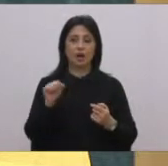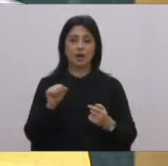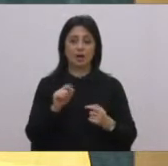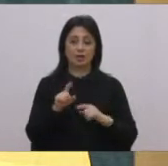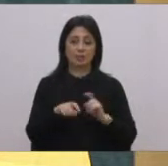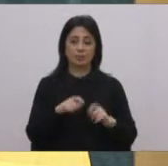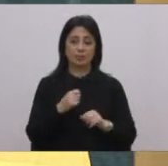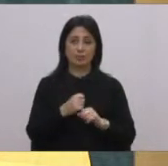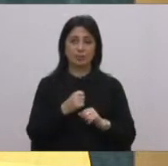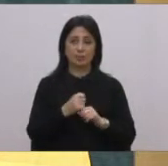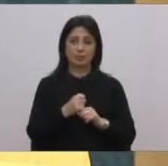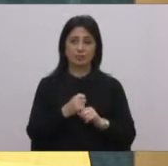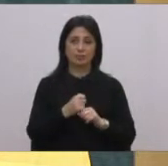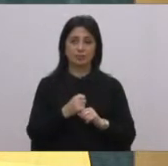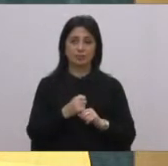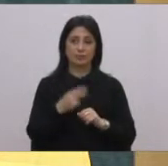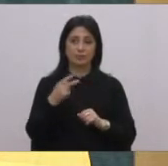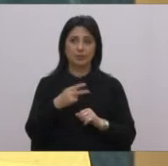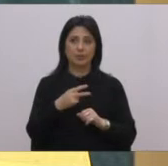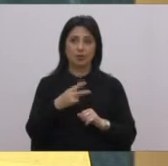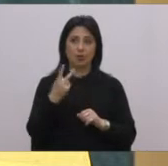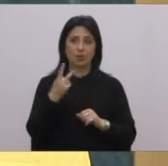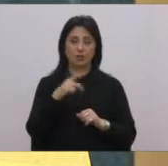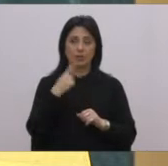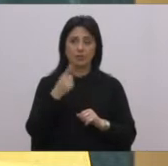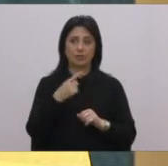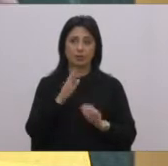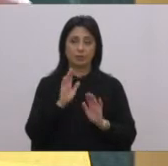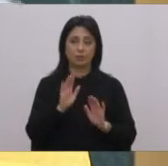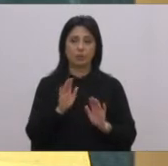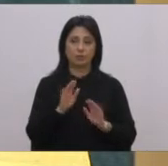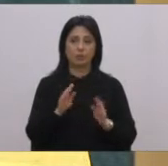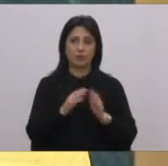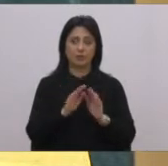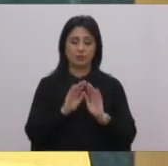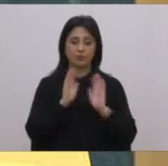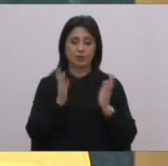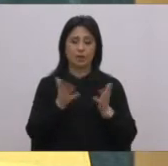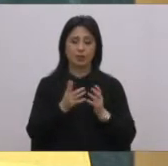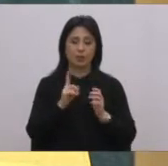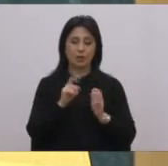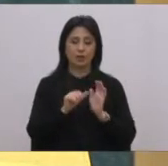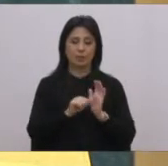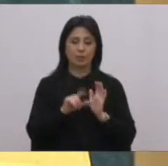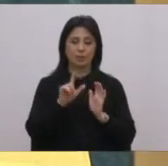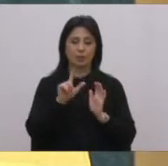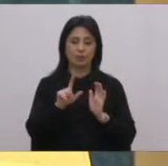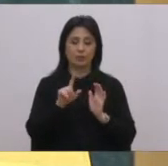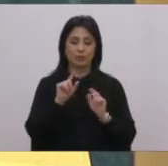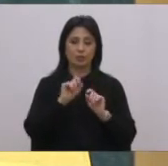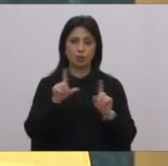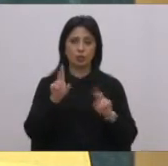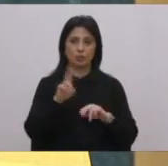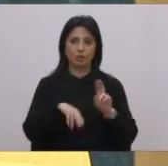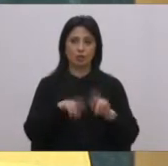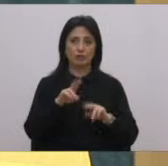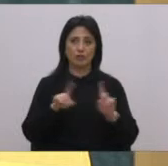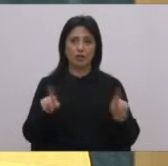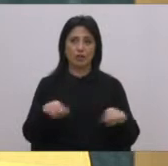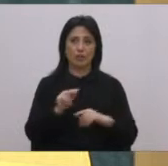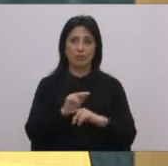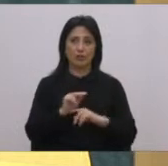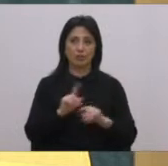ნაბიჯები იქნა გადადგმული 2022 წელს, ხოლო და ხოლო და ისე მთლიანობაში 71 სკოლის მშენებლობა,